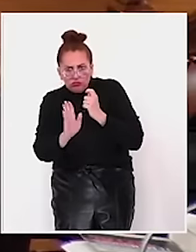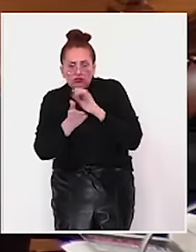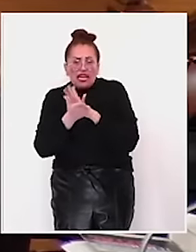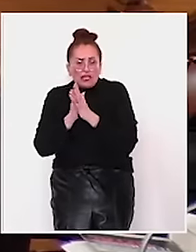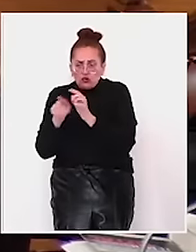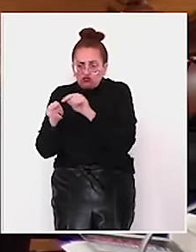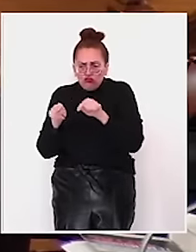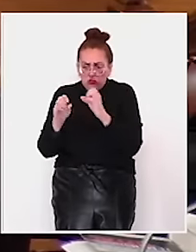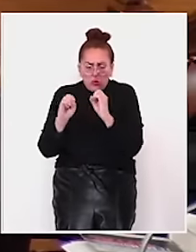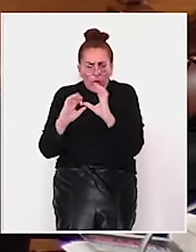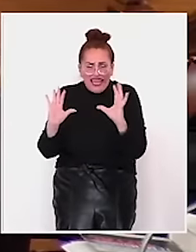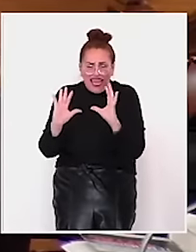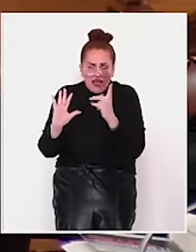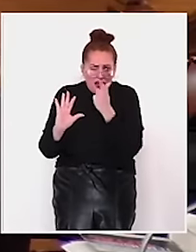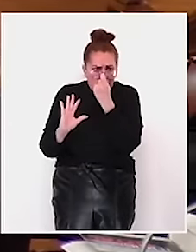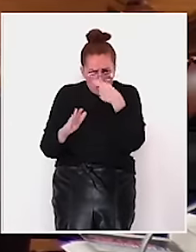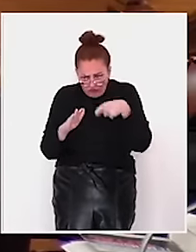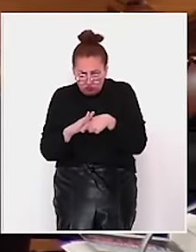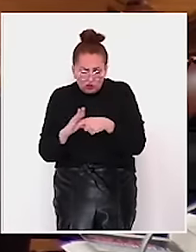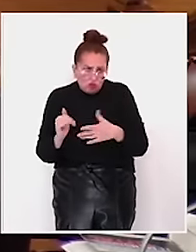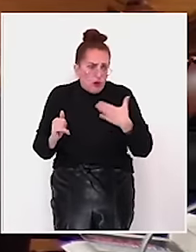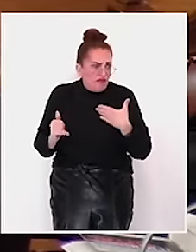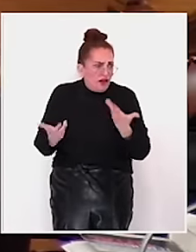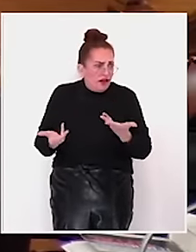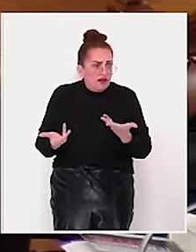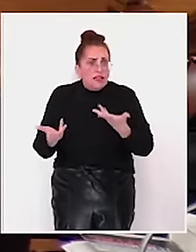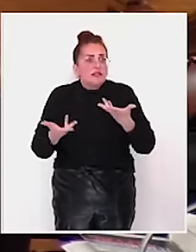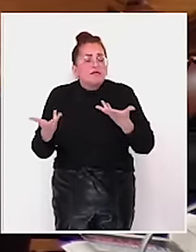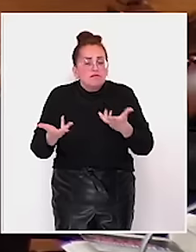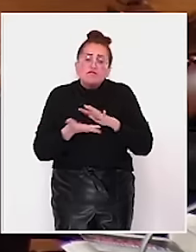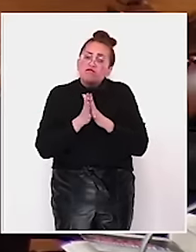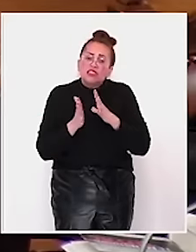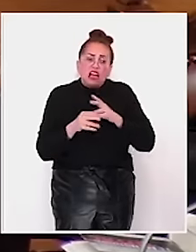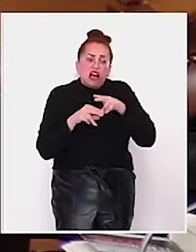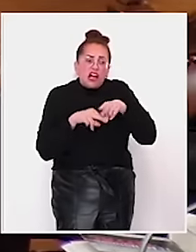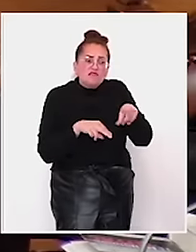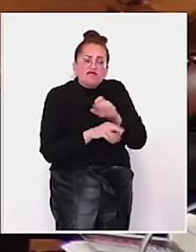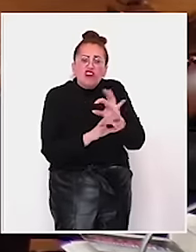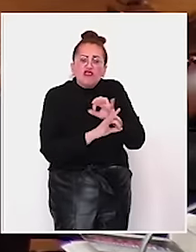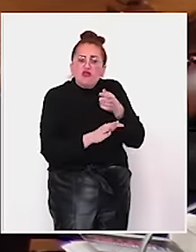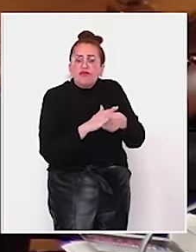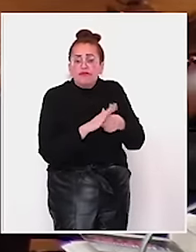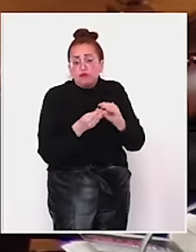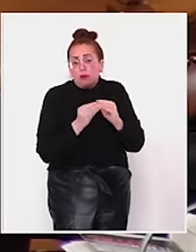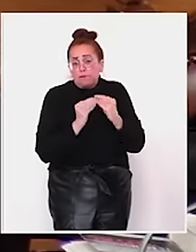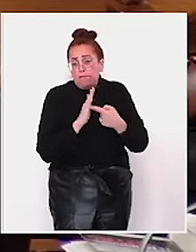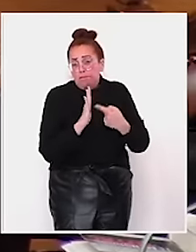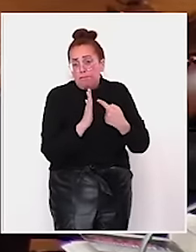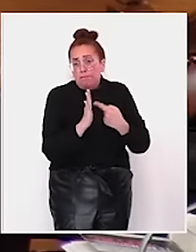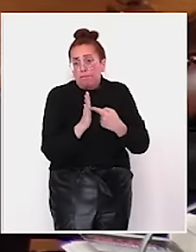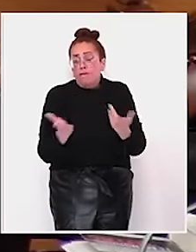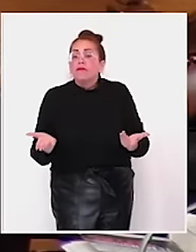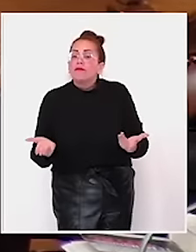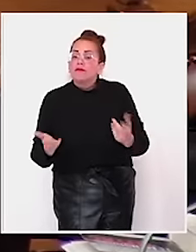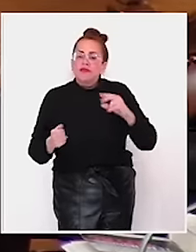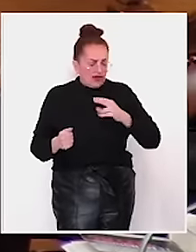listées reçoivent une subvention. Mais voilà, puis on sait qu'à côté de ça, des associations n'ont pas de subvention. Donc c'est toujours un peu le même problème. Mais là, c'était pas pour dire